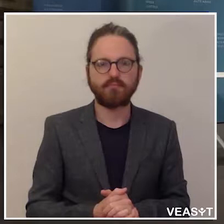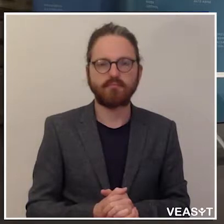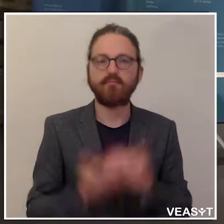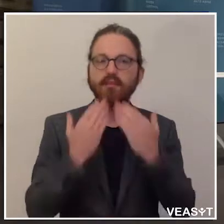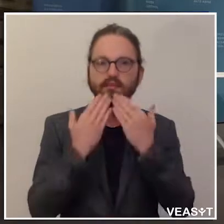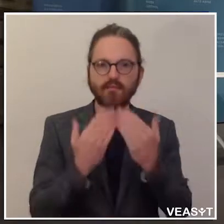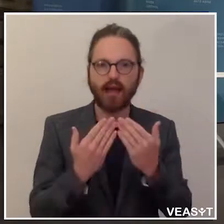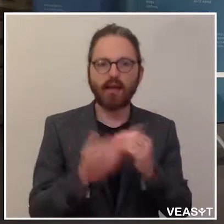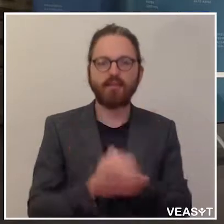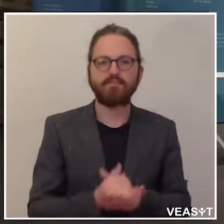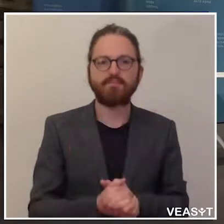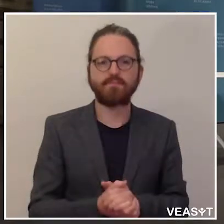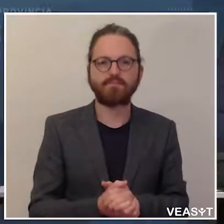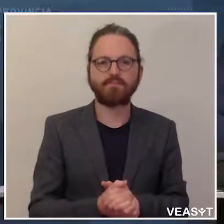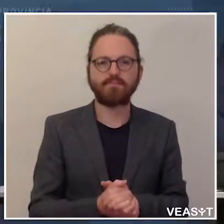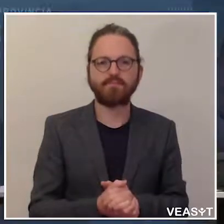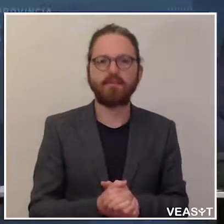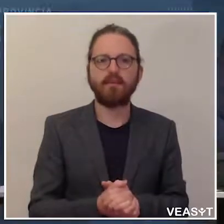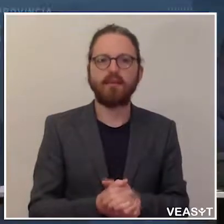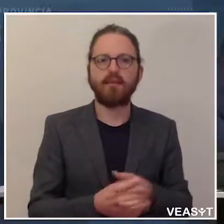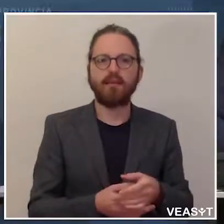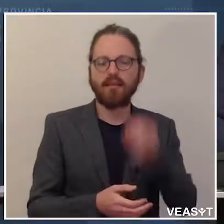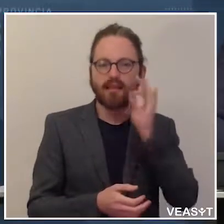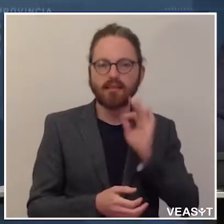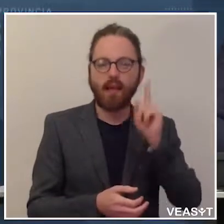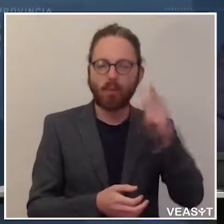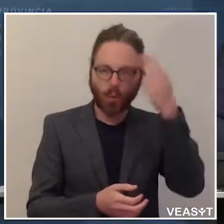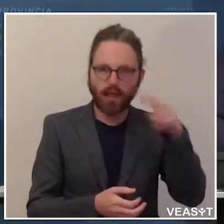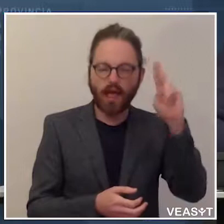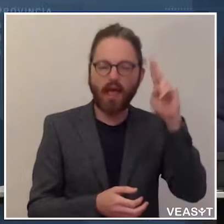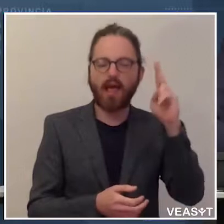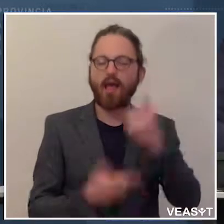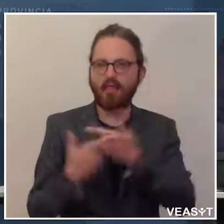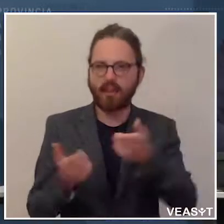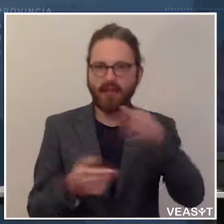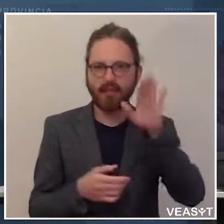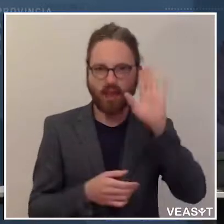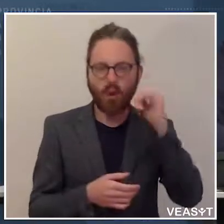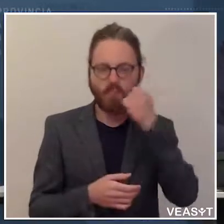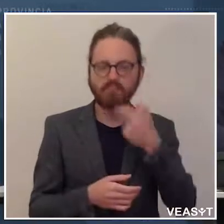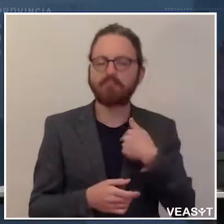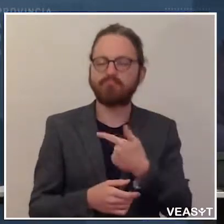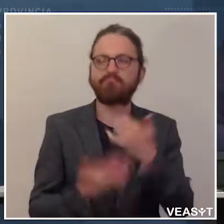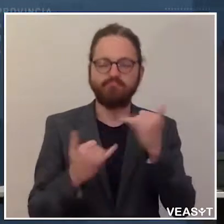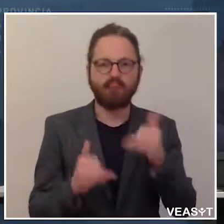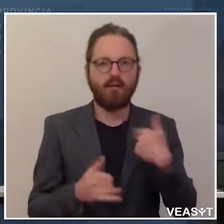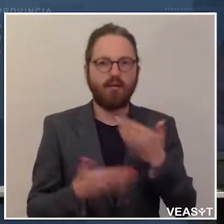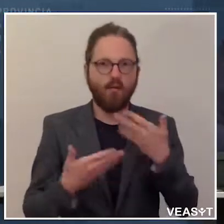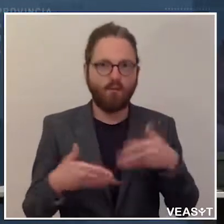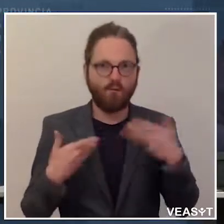anche se sai che te da mente è un reato lo disarmano esista e pinze affonda star